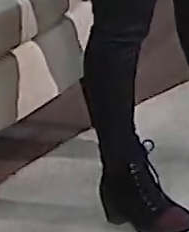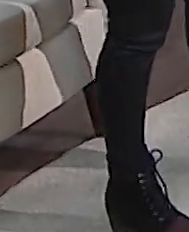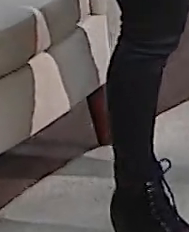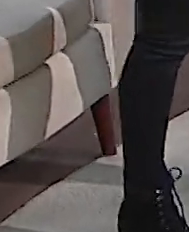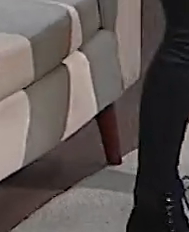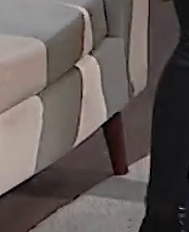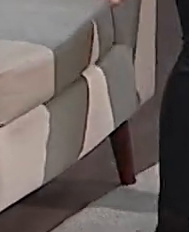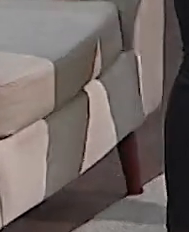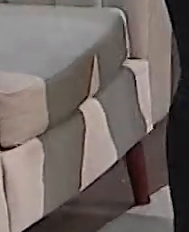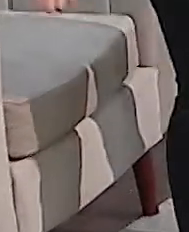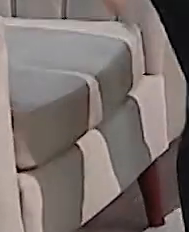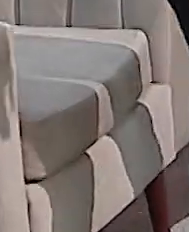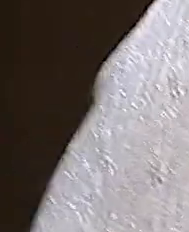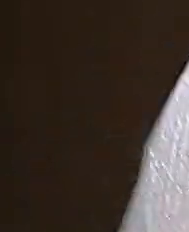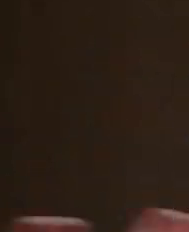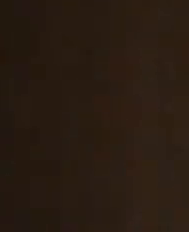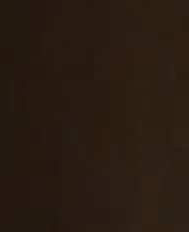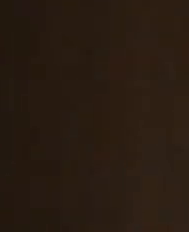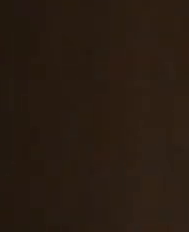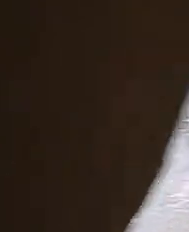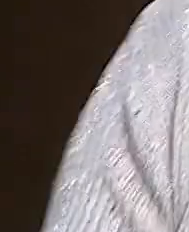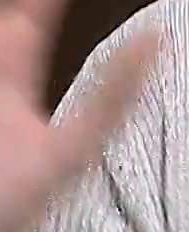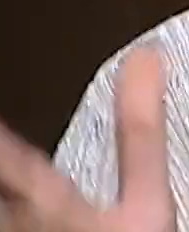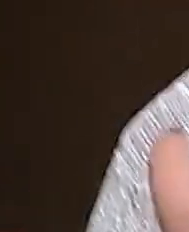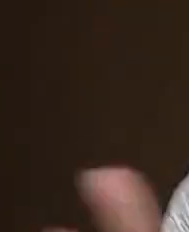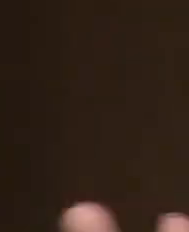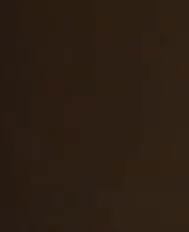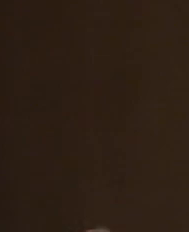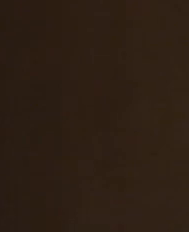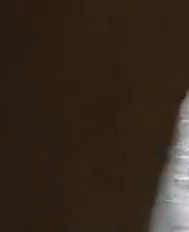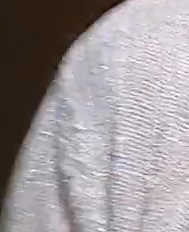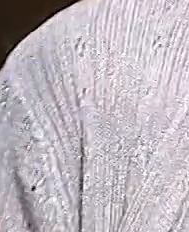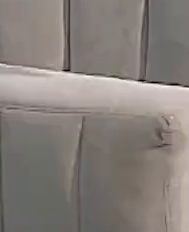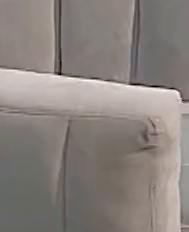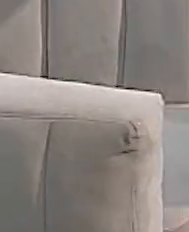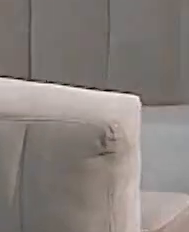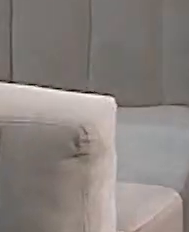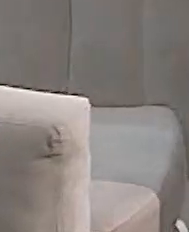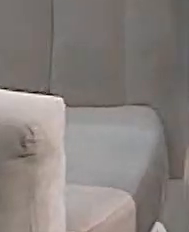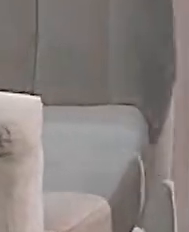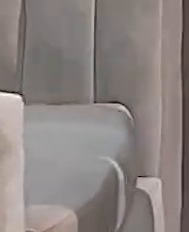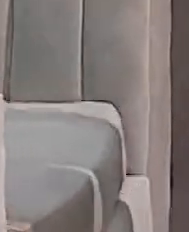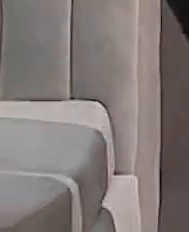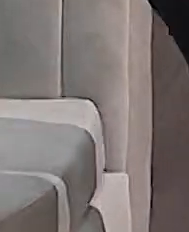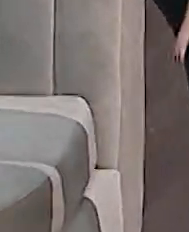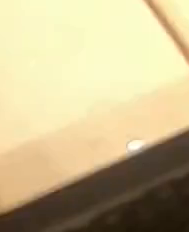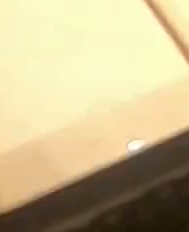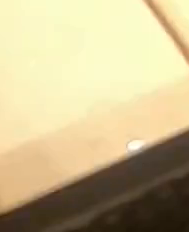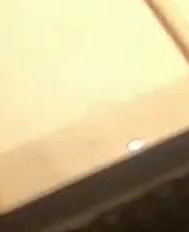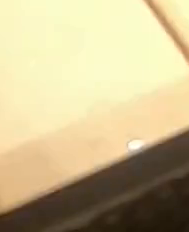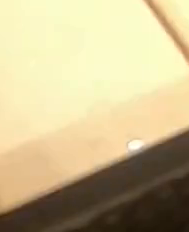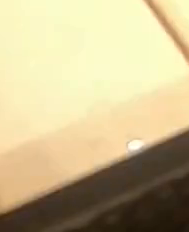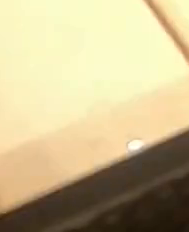اكمن عيوني عسلية، وبتلمع في الضي شوية، ابقى خلاص